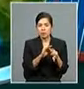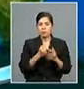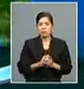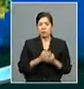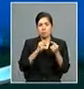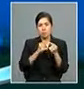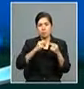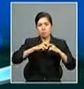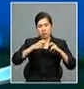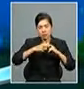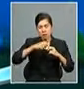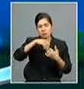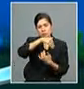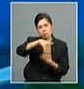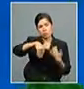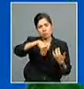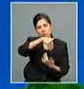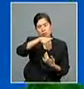ครับ